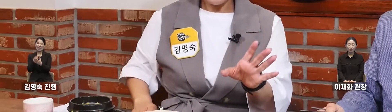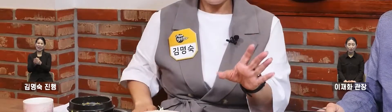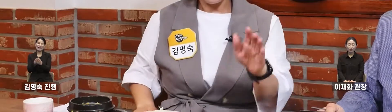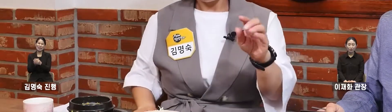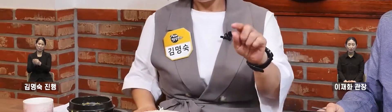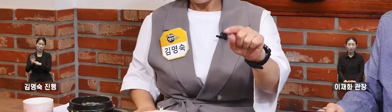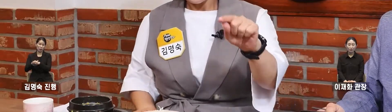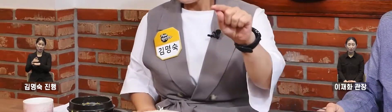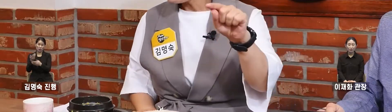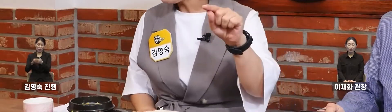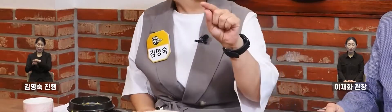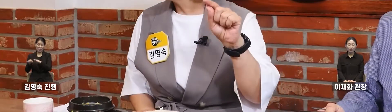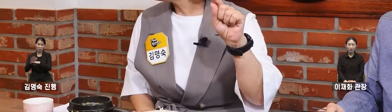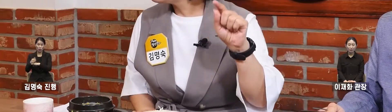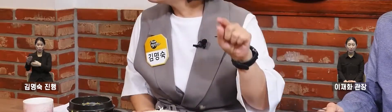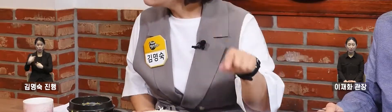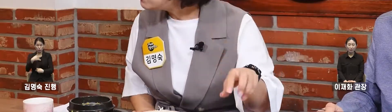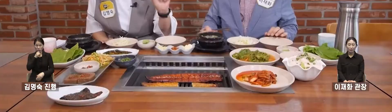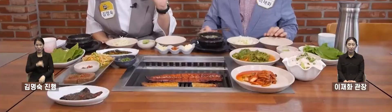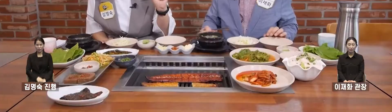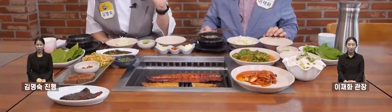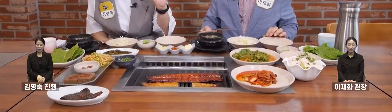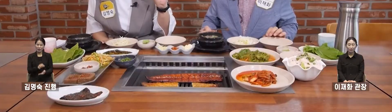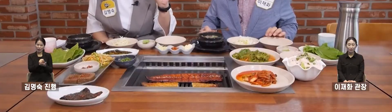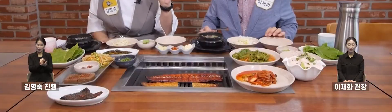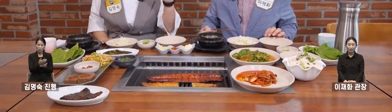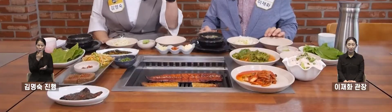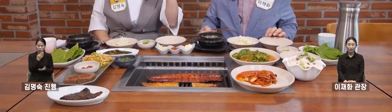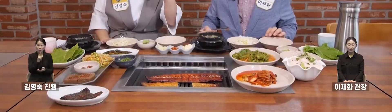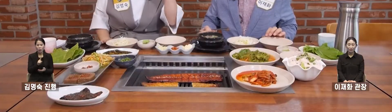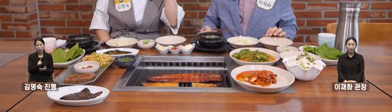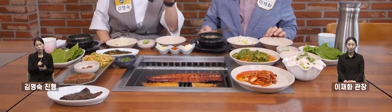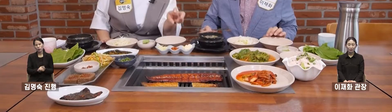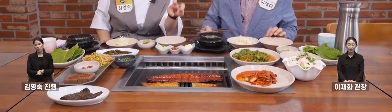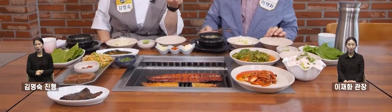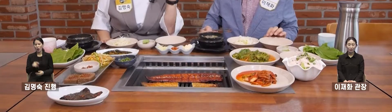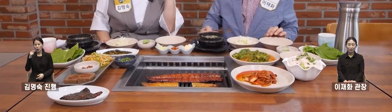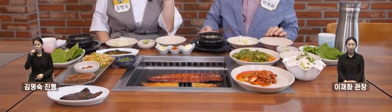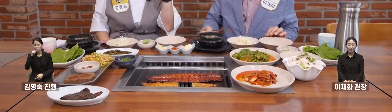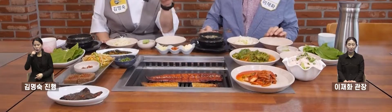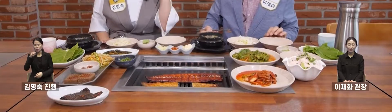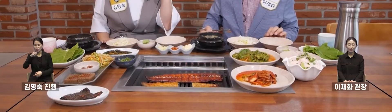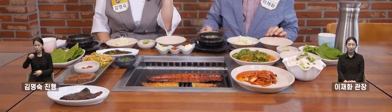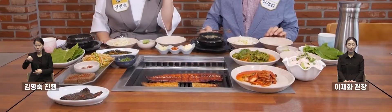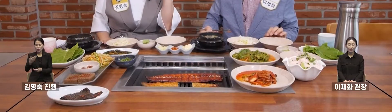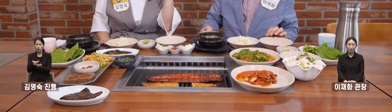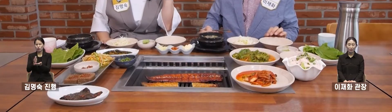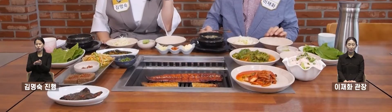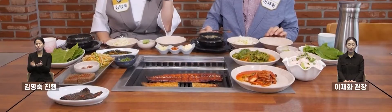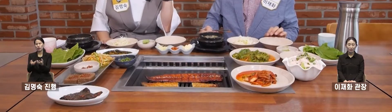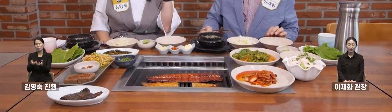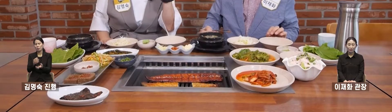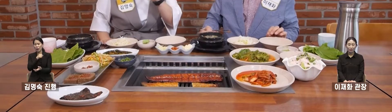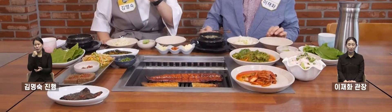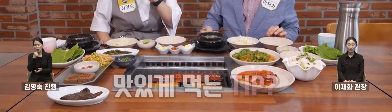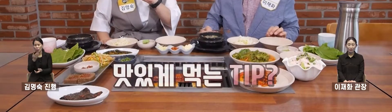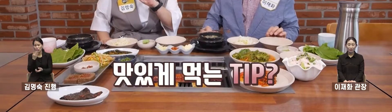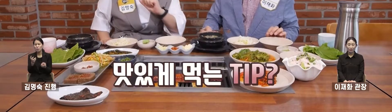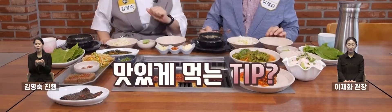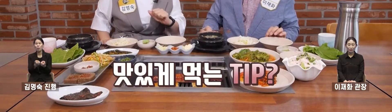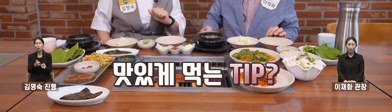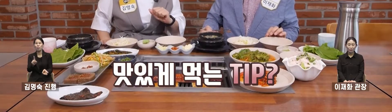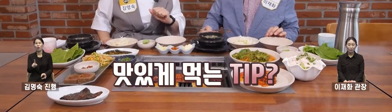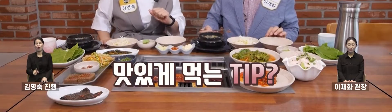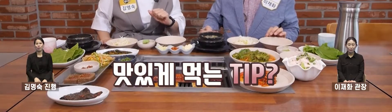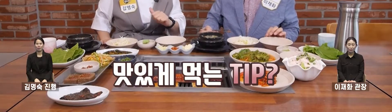주시고 그러니까 양념은 또 뭐랑 먹어야 맛있고 소금구이는 또 뭐랑 먹어야 맛있는지